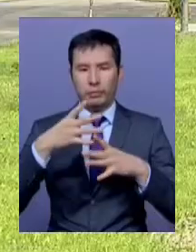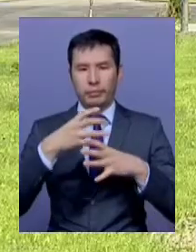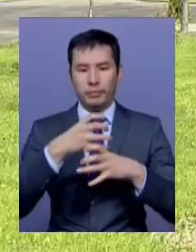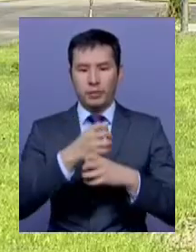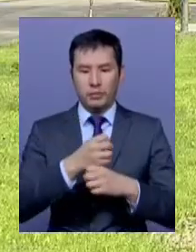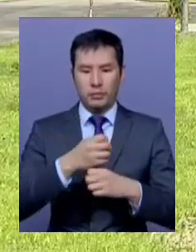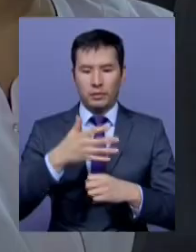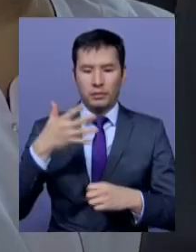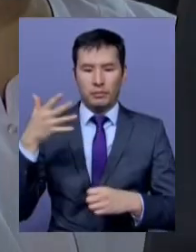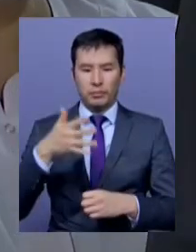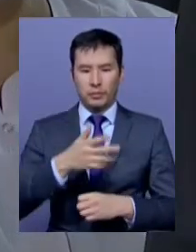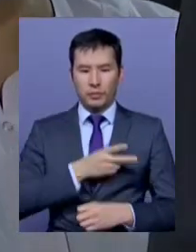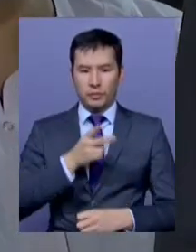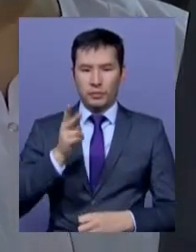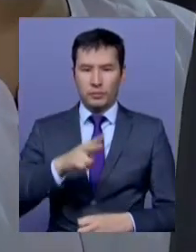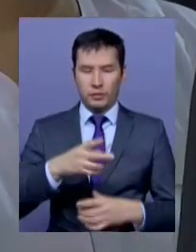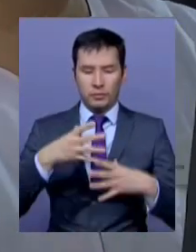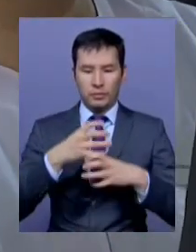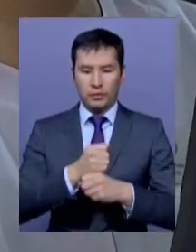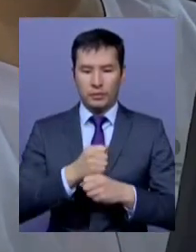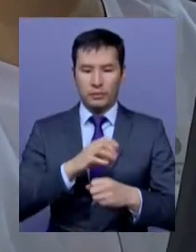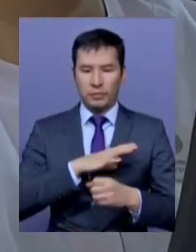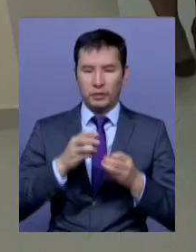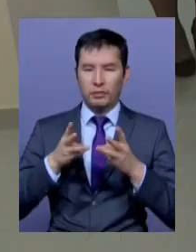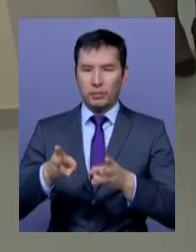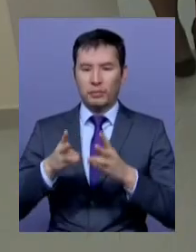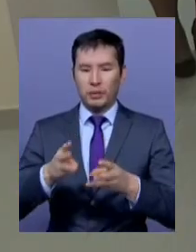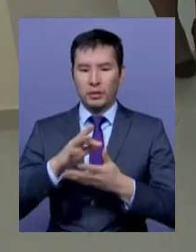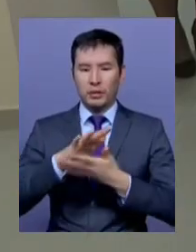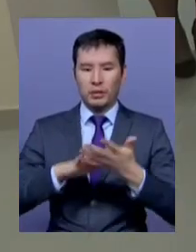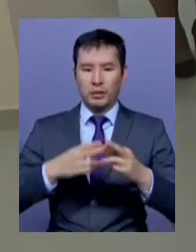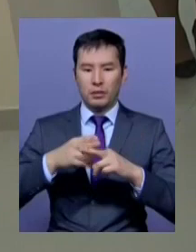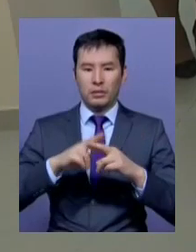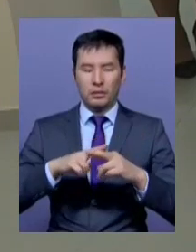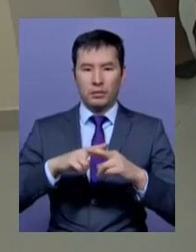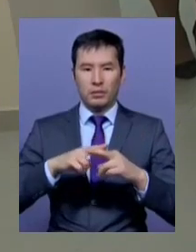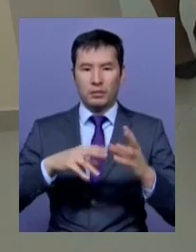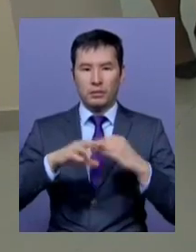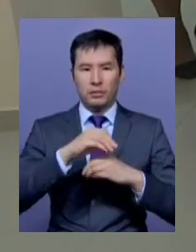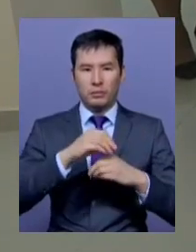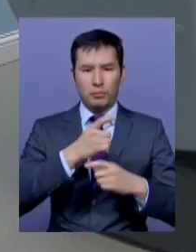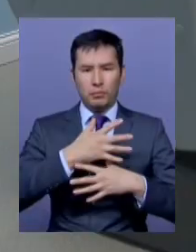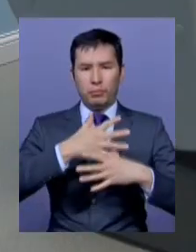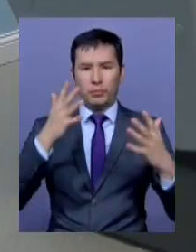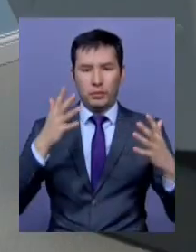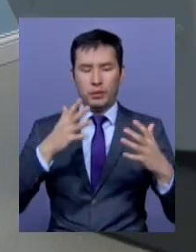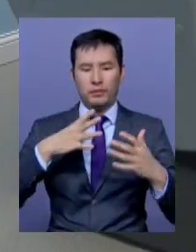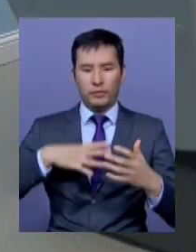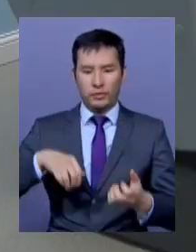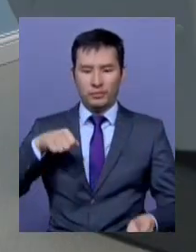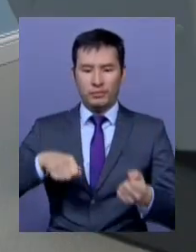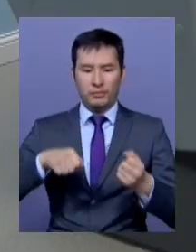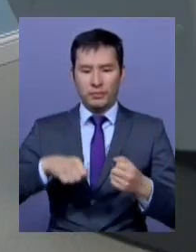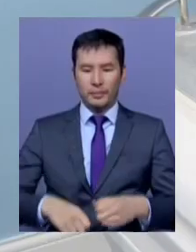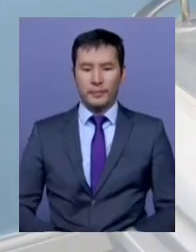Алматыға жұмыс сапарымен келген президент Қасым-Жомарт Тоқаев алдымен Изатима Жекенова атындағы қалалық клиникалық жұқпалы аурулар